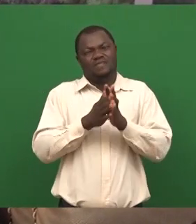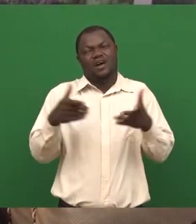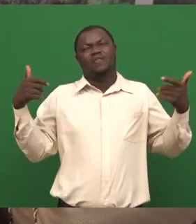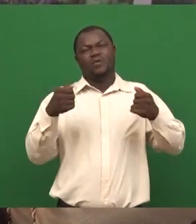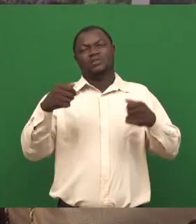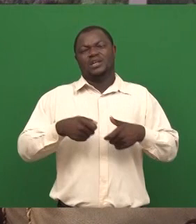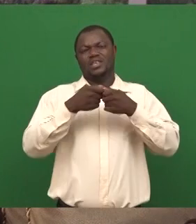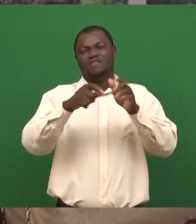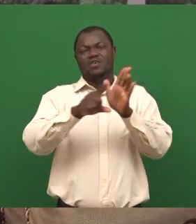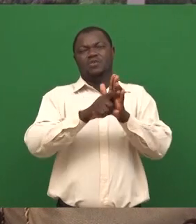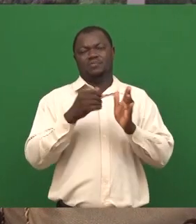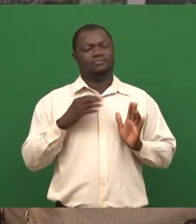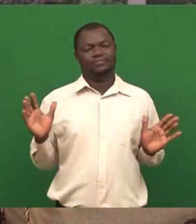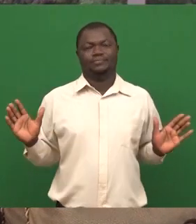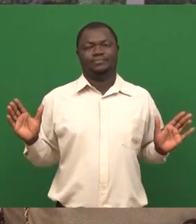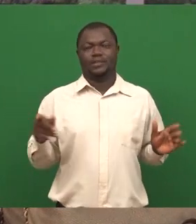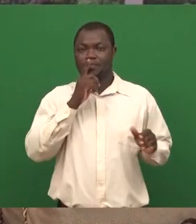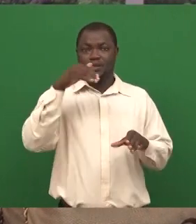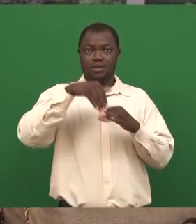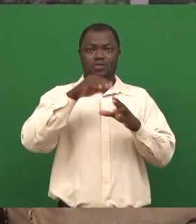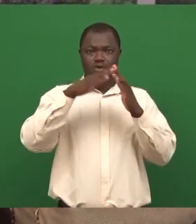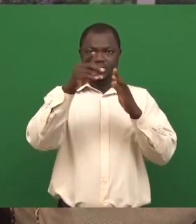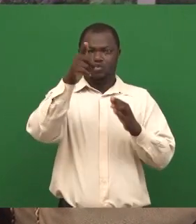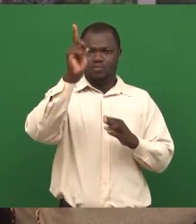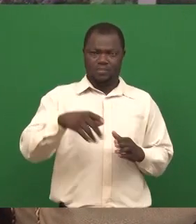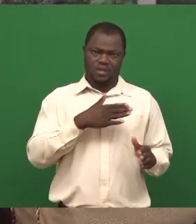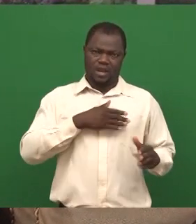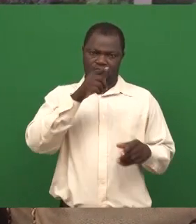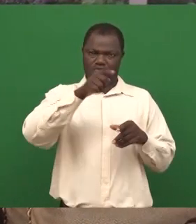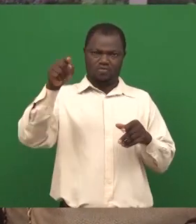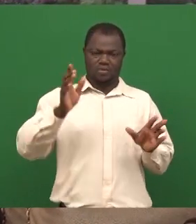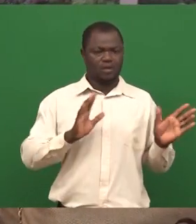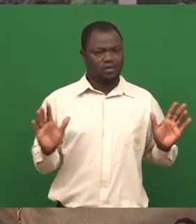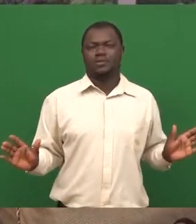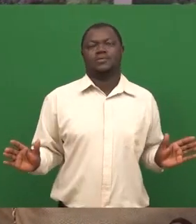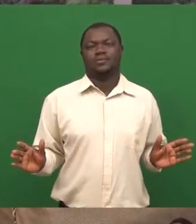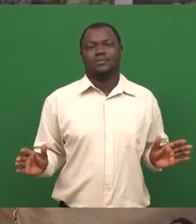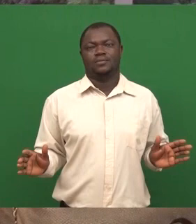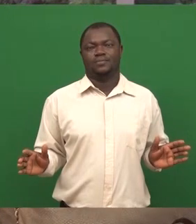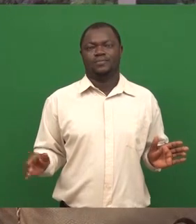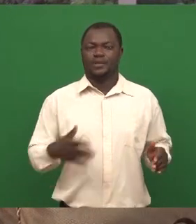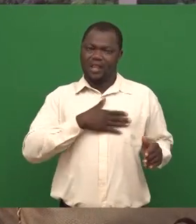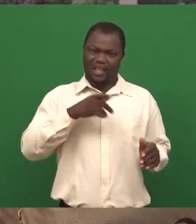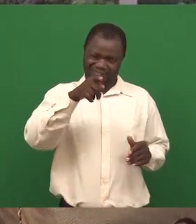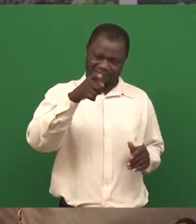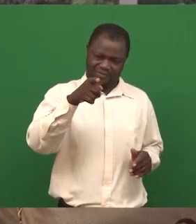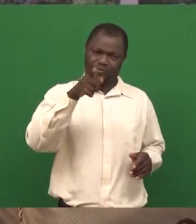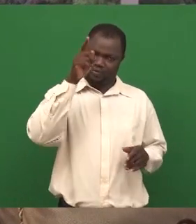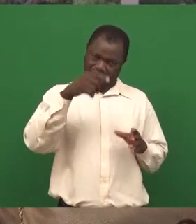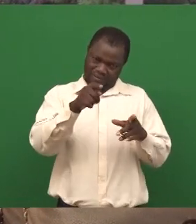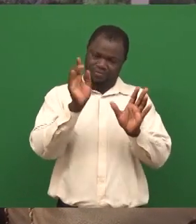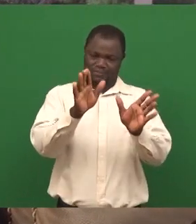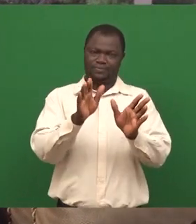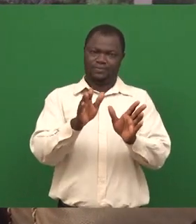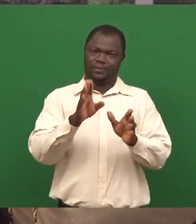kukupai mutemo kuti imimi kana maakumba kwenyu idai mai zvakadai, imimi idai baba zvakadai. Kudanana kwenyu